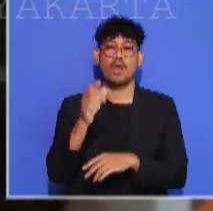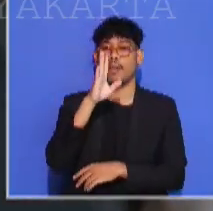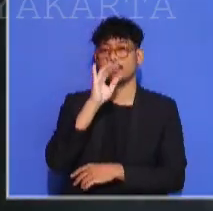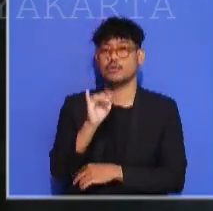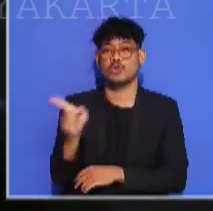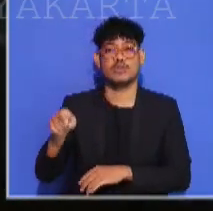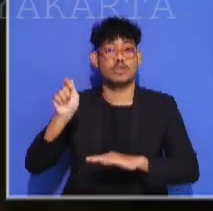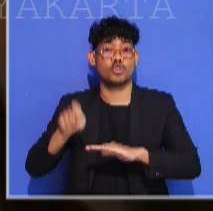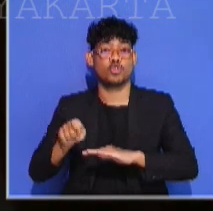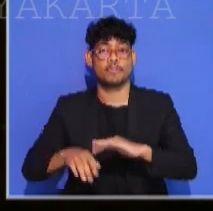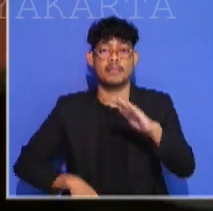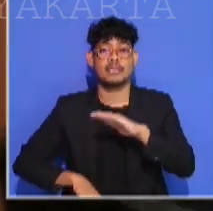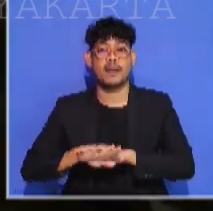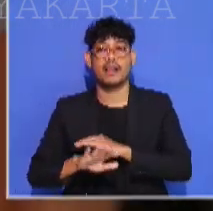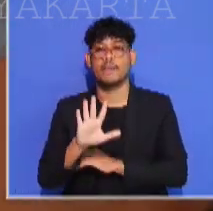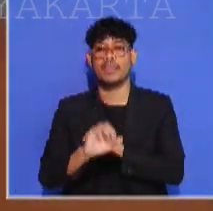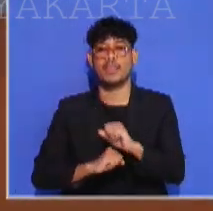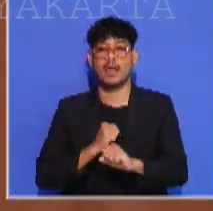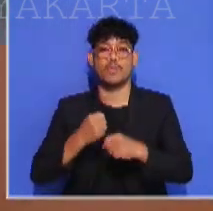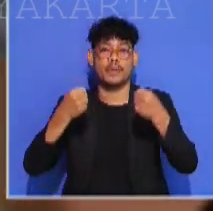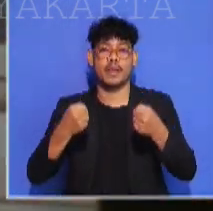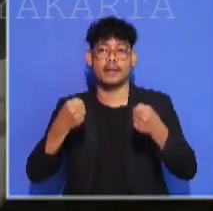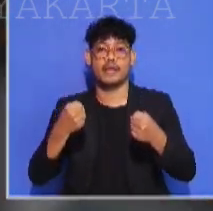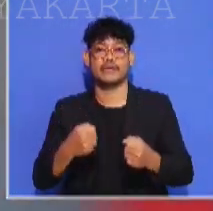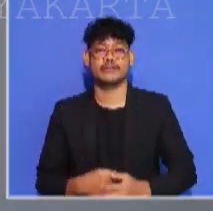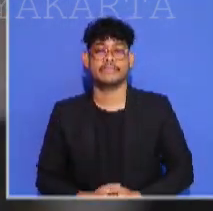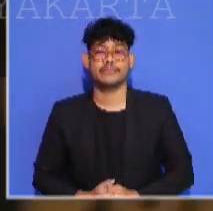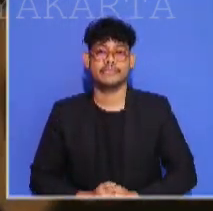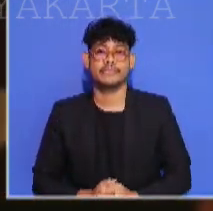lama 5 tahun penjara. Demikian Margo Laras dari Bantul melaporkan.